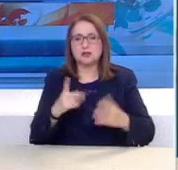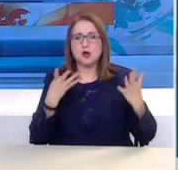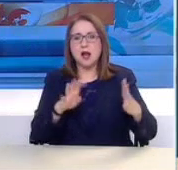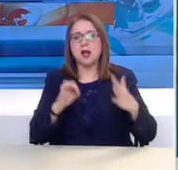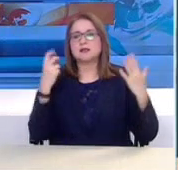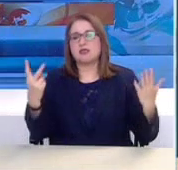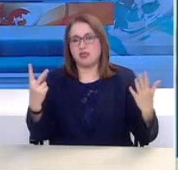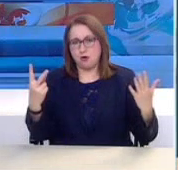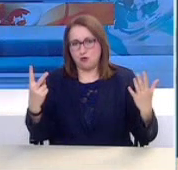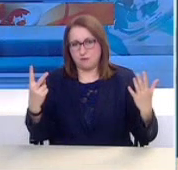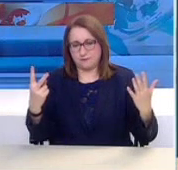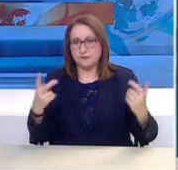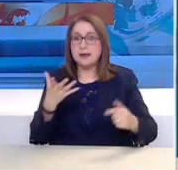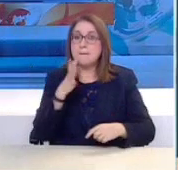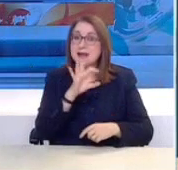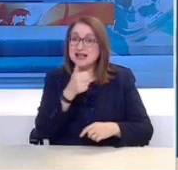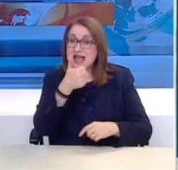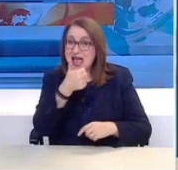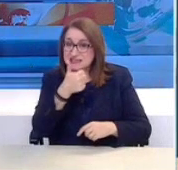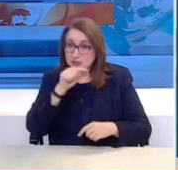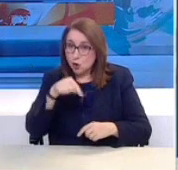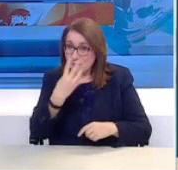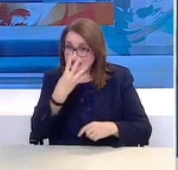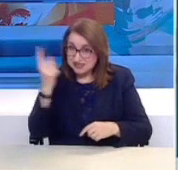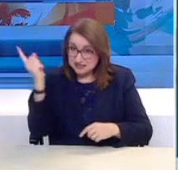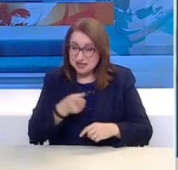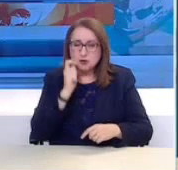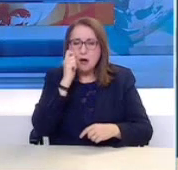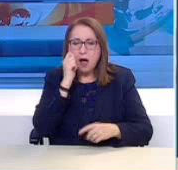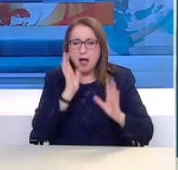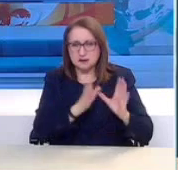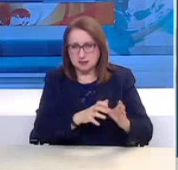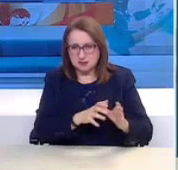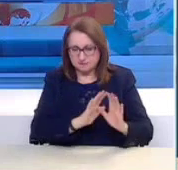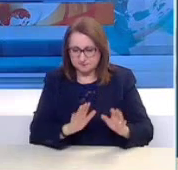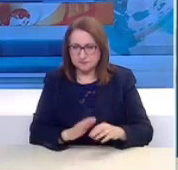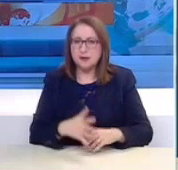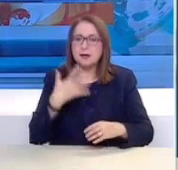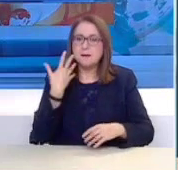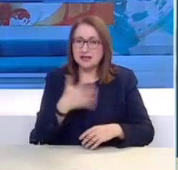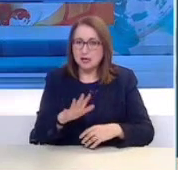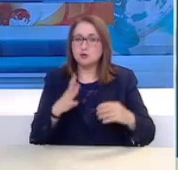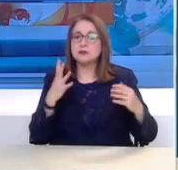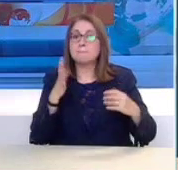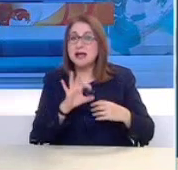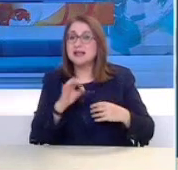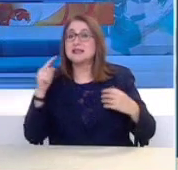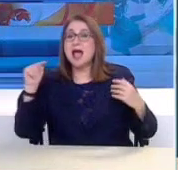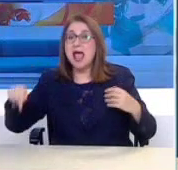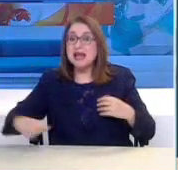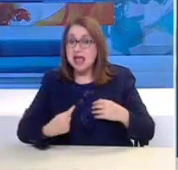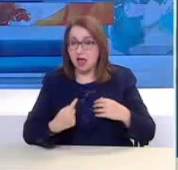2.192, εκ των οποίων το 56,4% αφορά άνδρες. 559 κρούσματα, δηλαδή